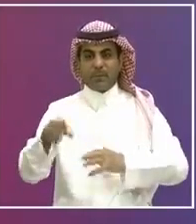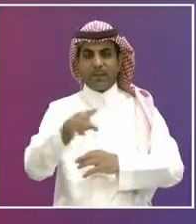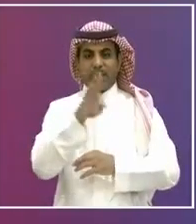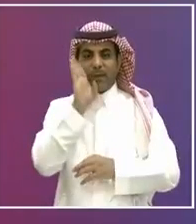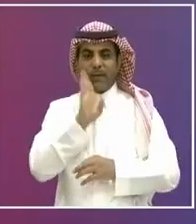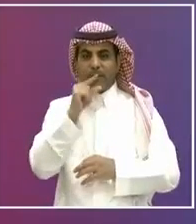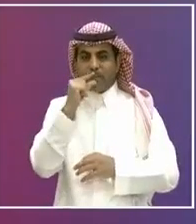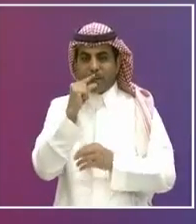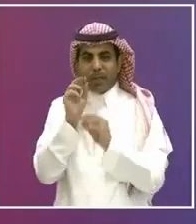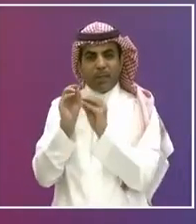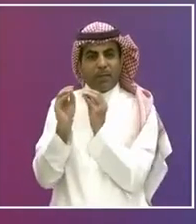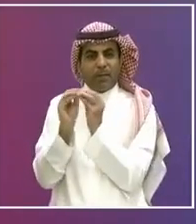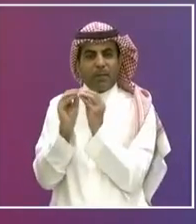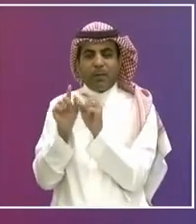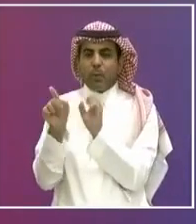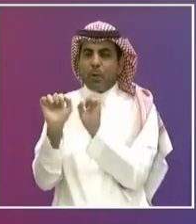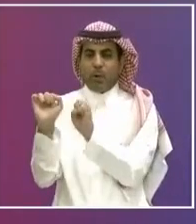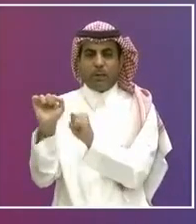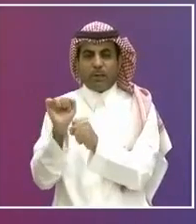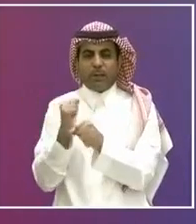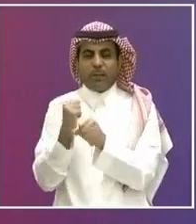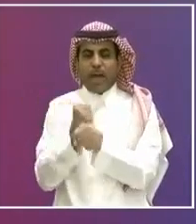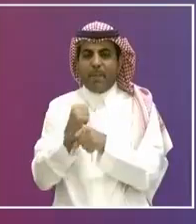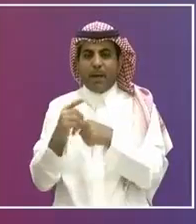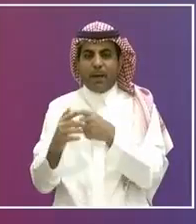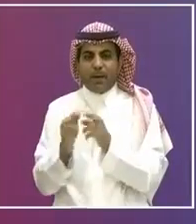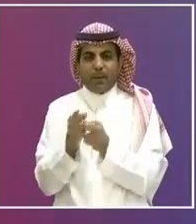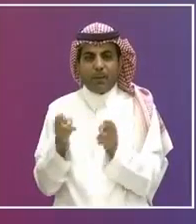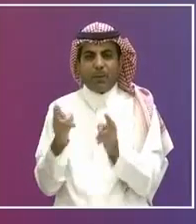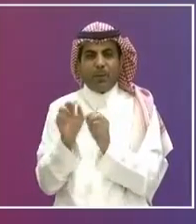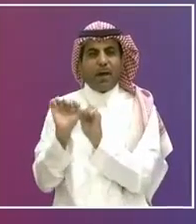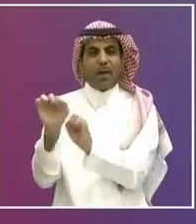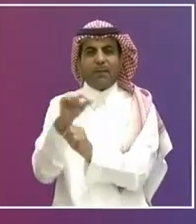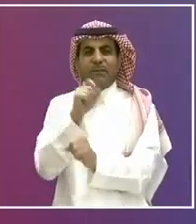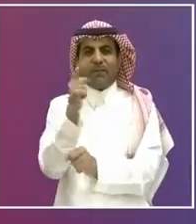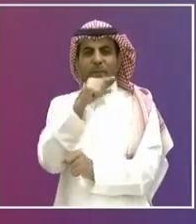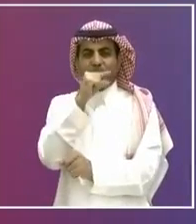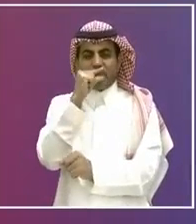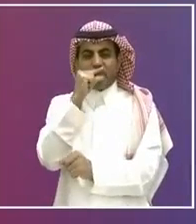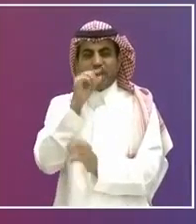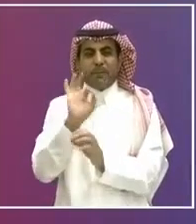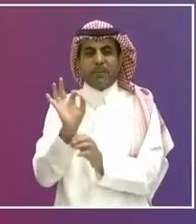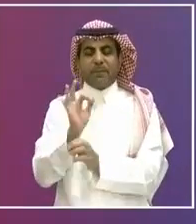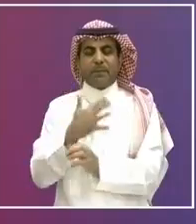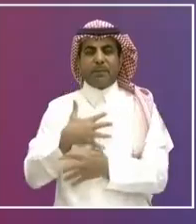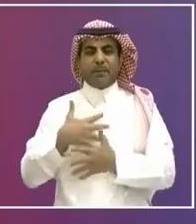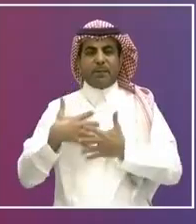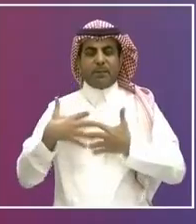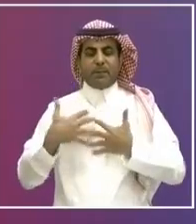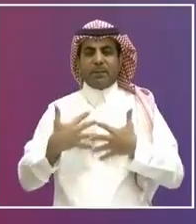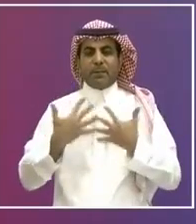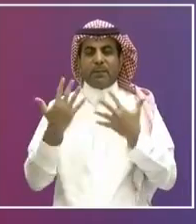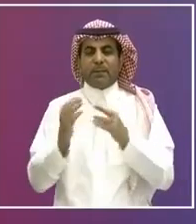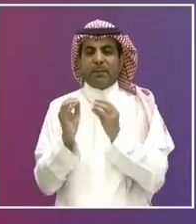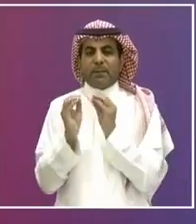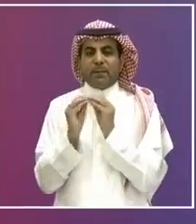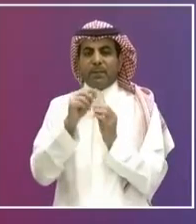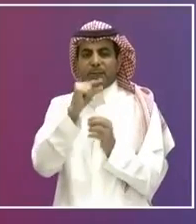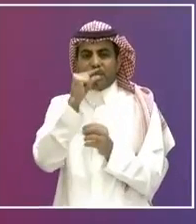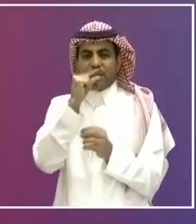التي نتذكرها بكثير من المشاعر الجميلة ومشاعر الاشتياق إلى هذا الشهر